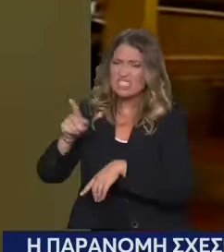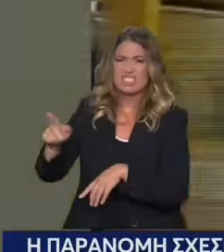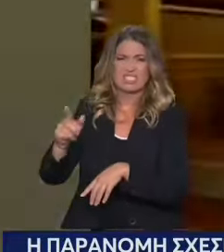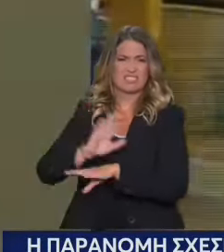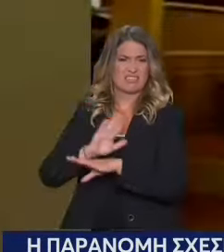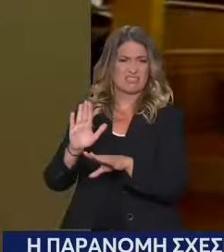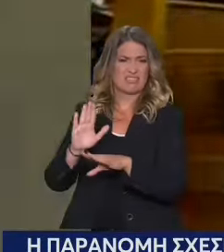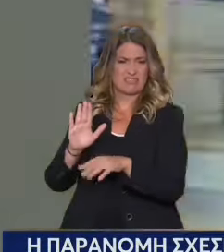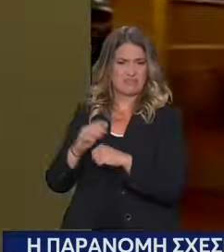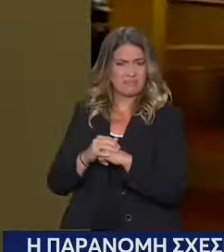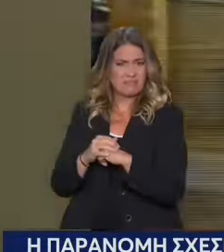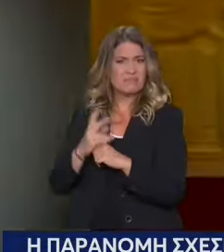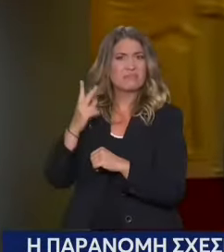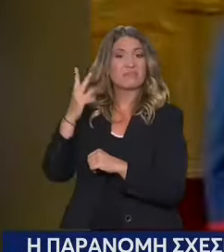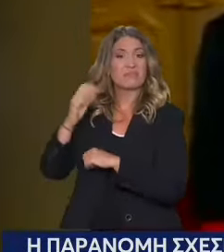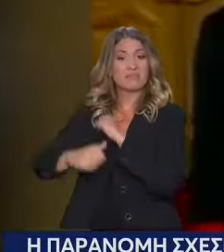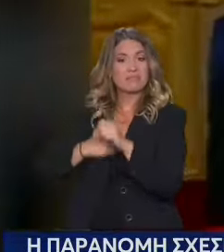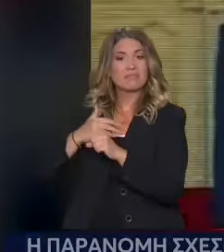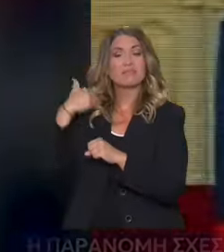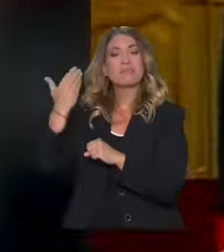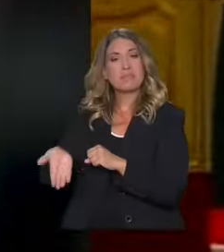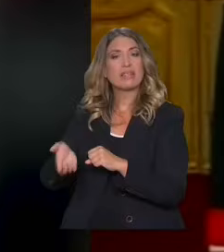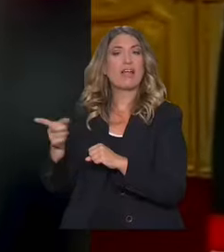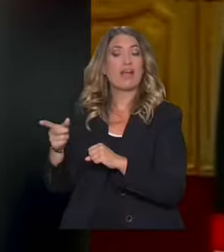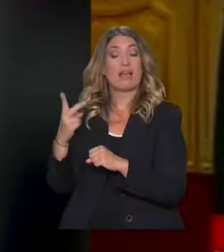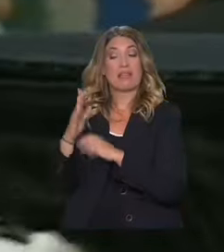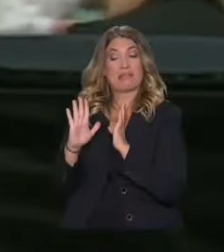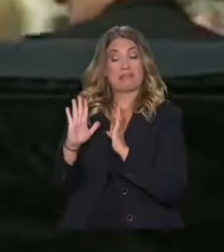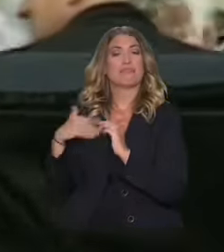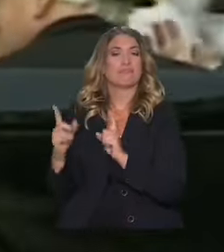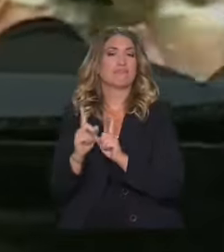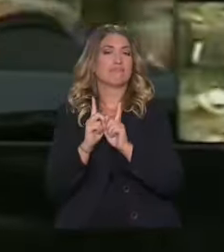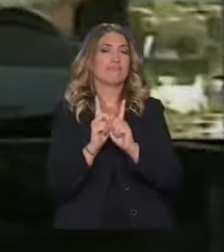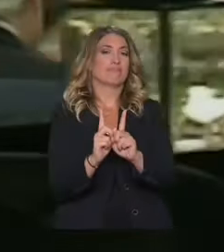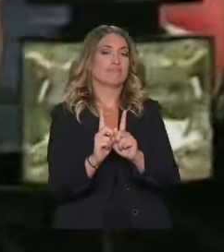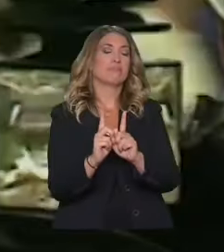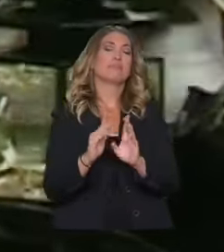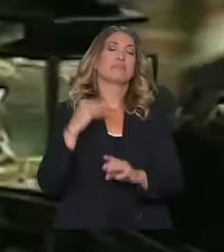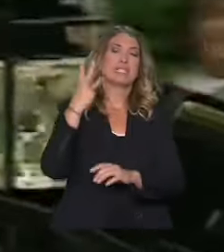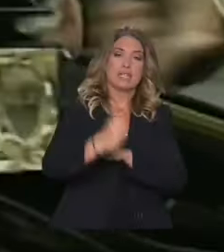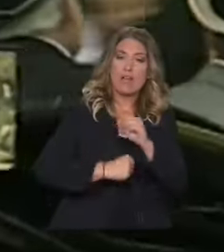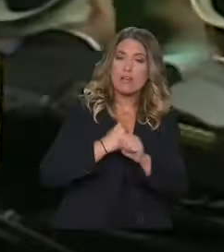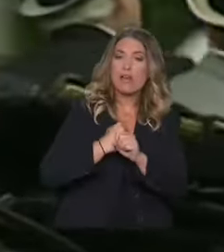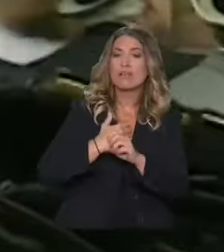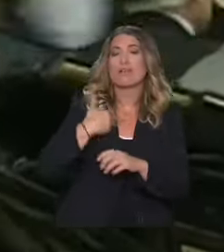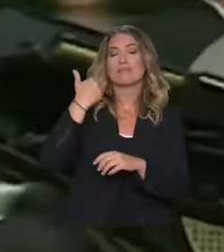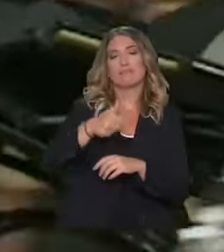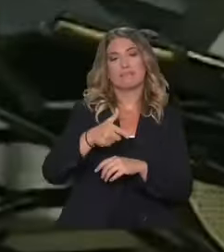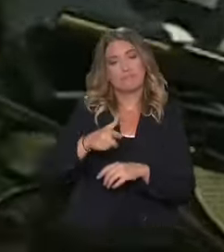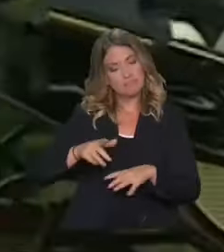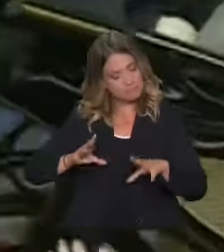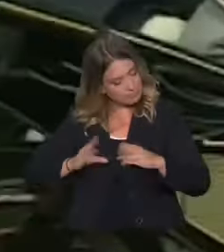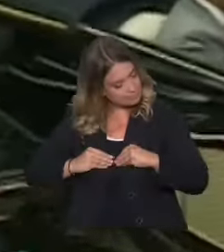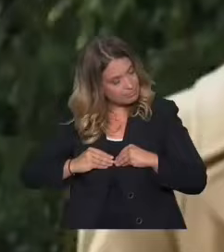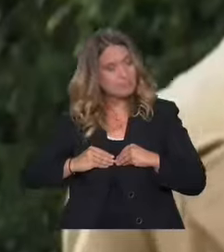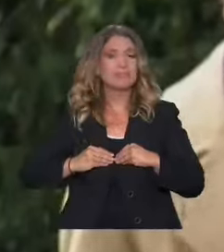τον διάδοχο του θρόνου και τη σύντροφό του να κάνουν την πρώτη τους δημόσια εμφάνιση και τρία χρόνια μέχρι η βασίλισσα Ελισάβετ να δεχτεί να παρευρεθεί